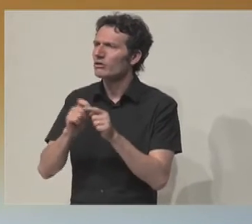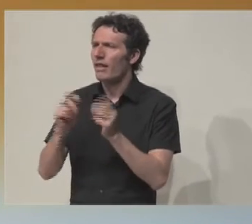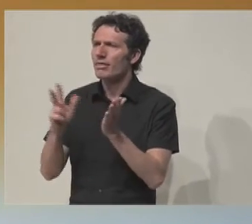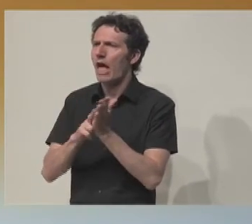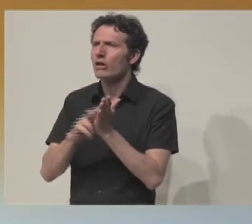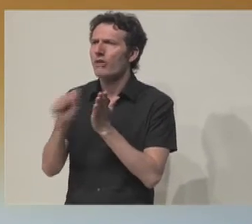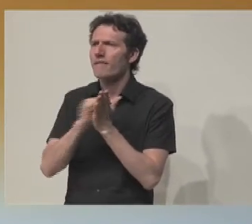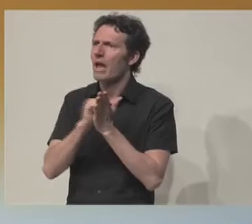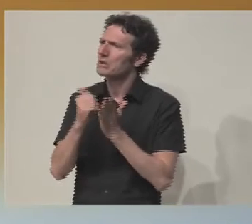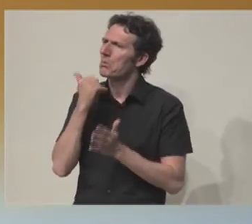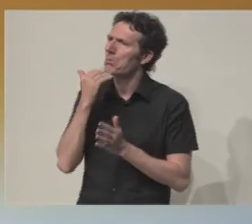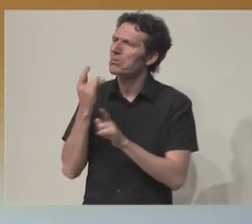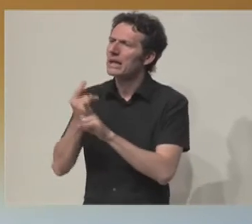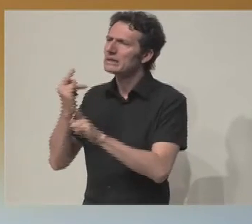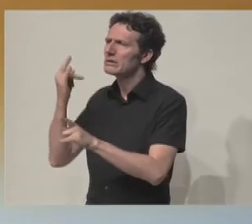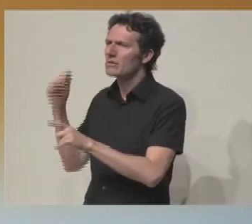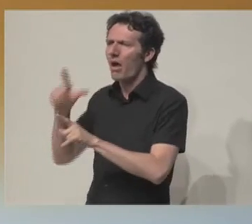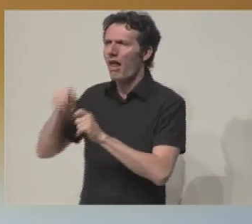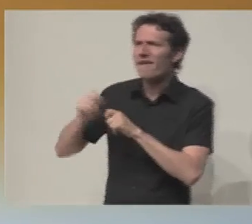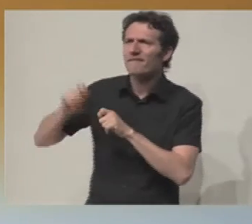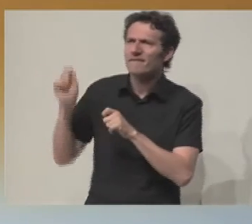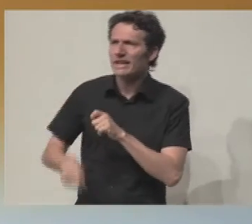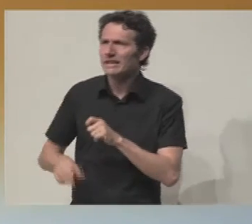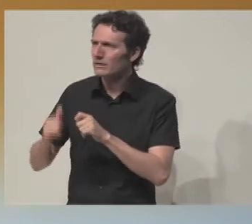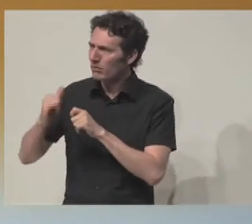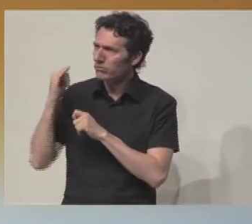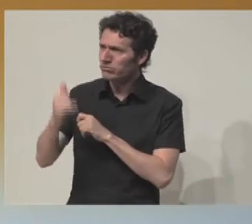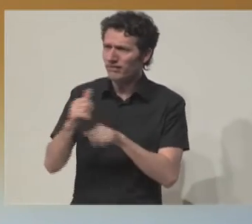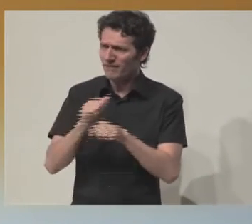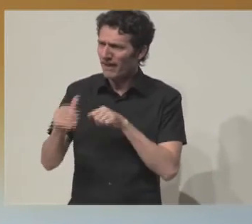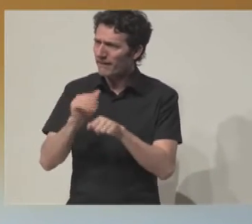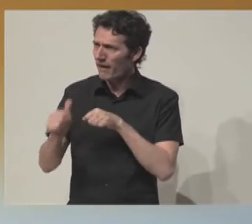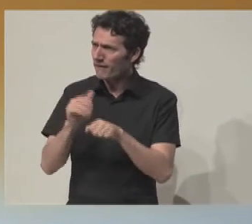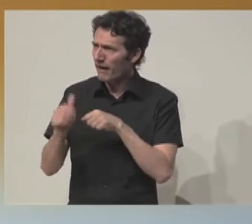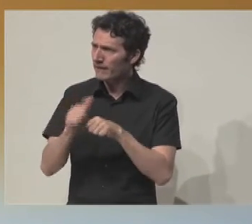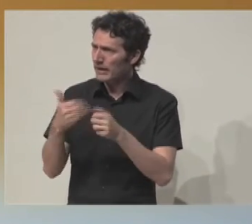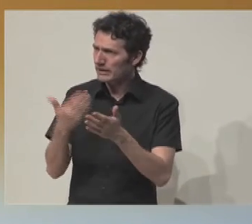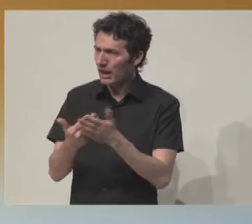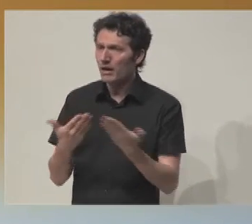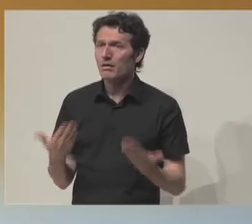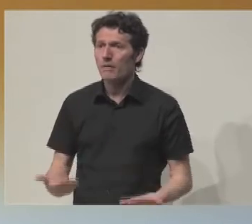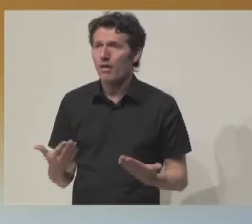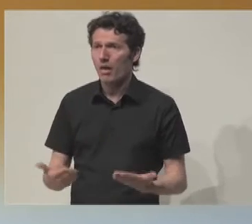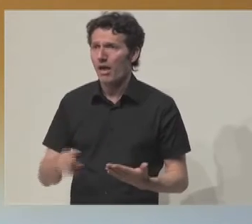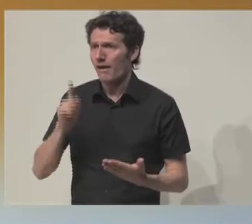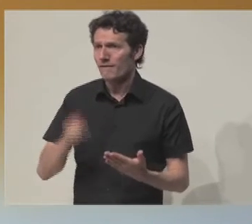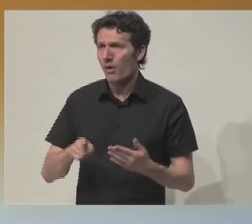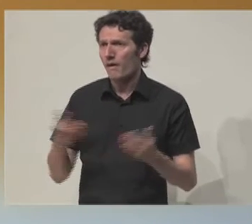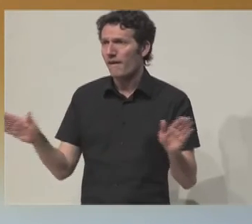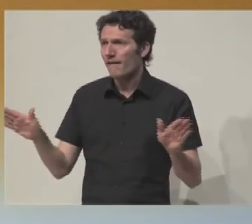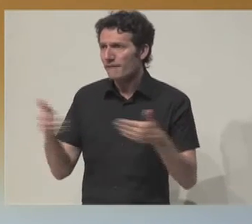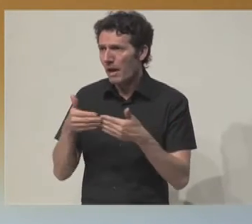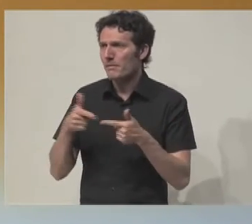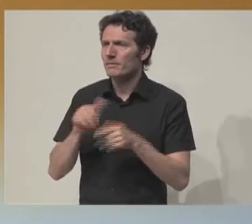s'effacera pas de l'histoire de l'udm de l'humanité on a fait tout ça bien maintenant il est temps de fermer cette